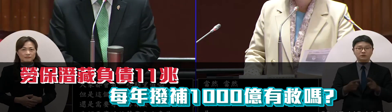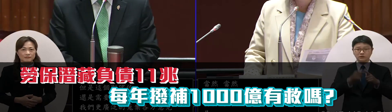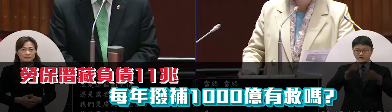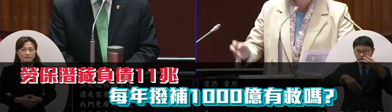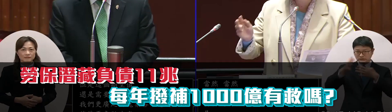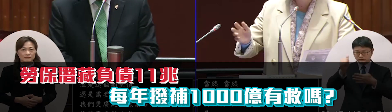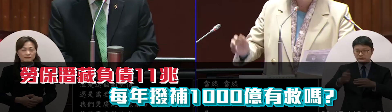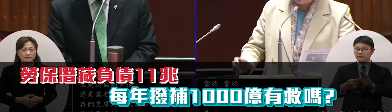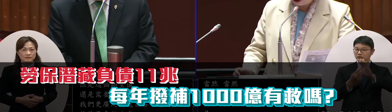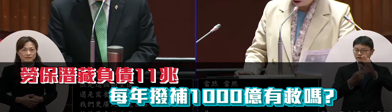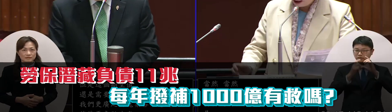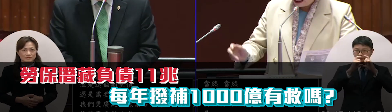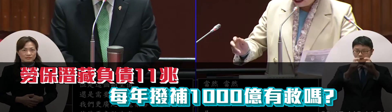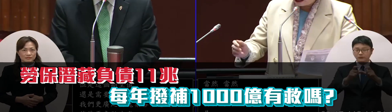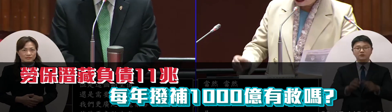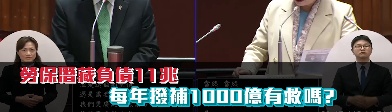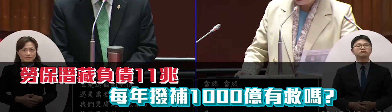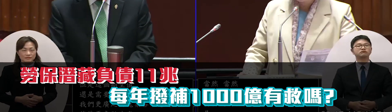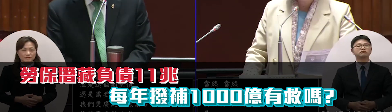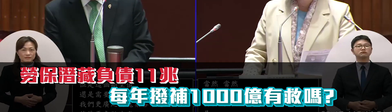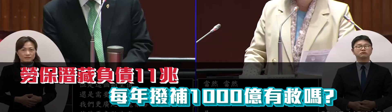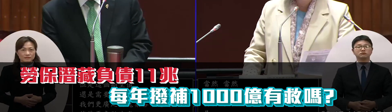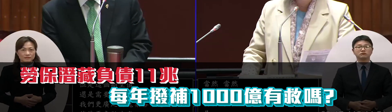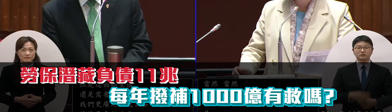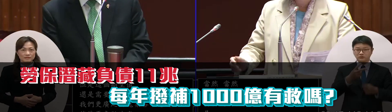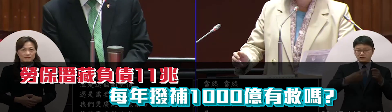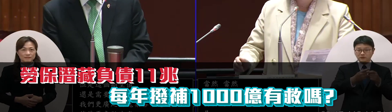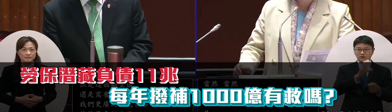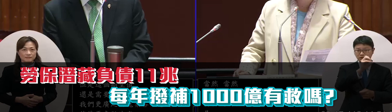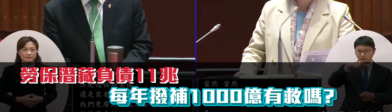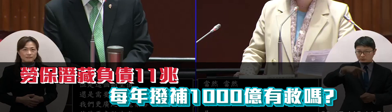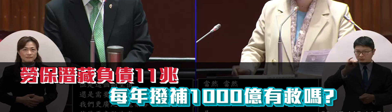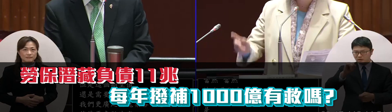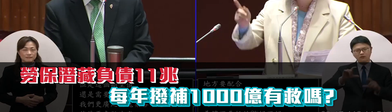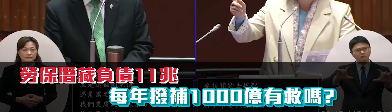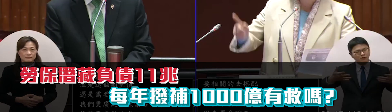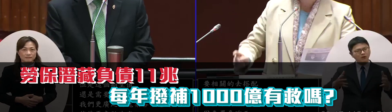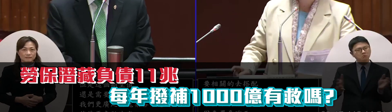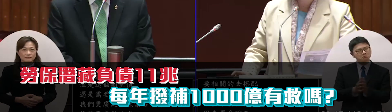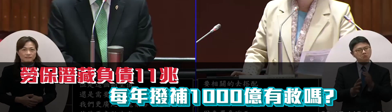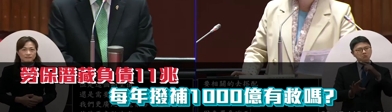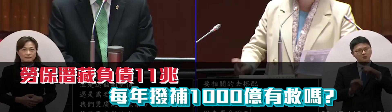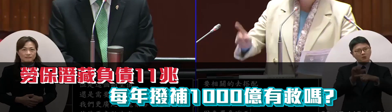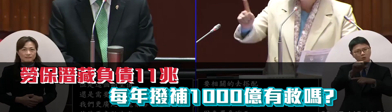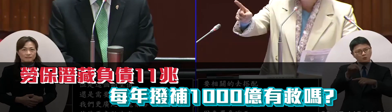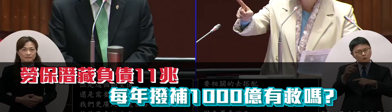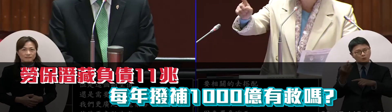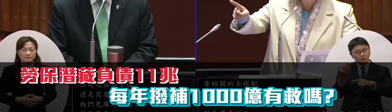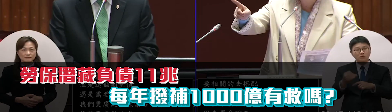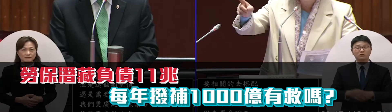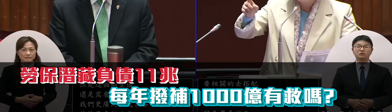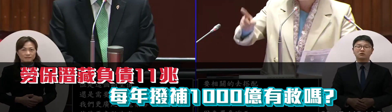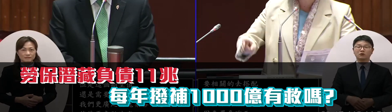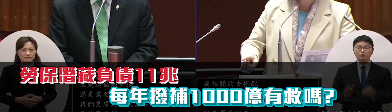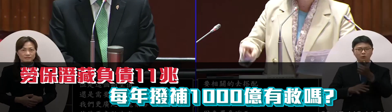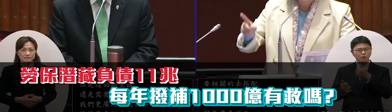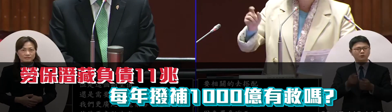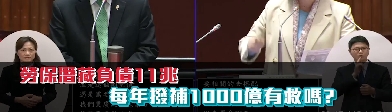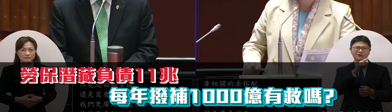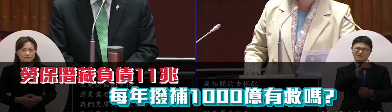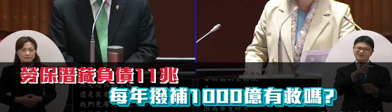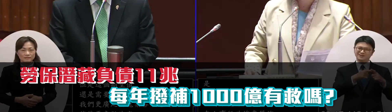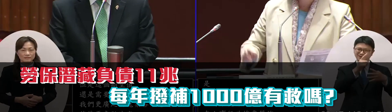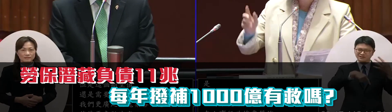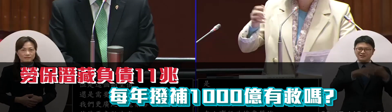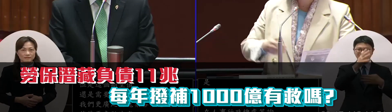说了哈，他还直接讲说，两年的 CPI 加起来大概是5%多，有个委员还跟他讲说，人事长你这样讲会被人家笑，